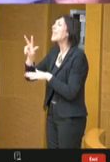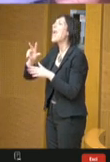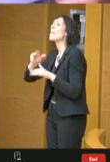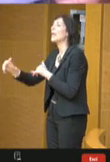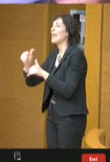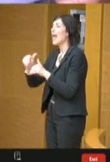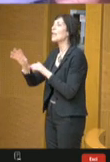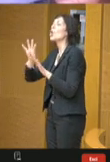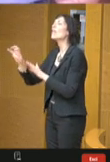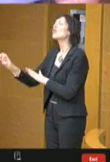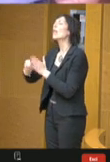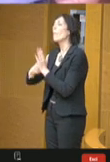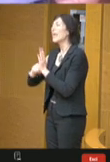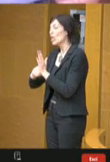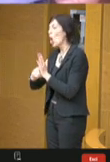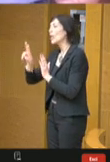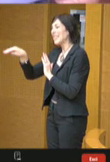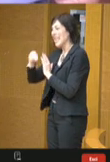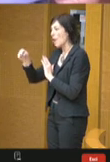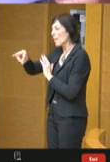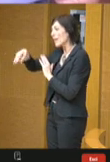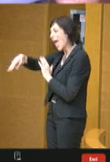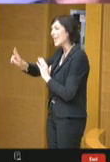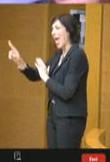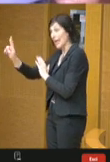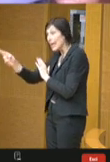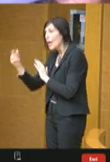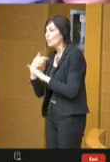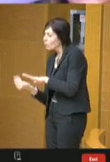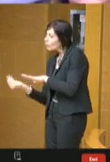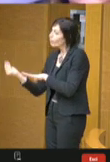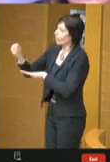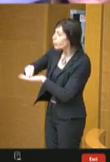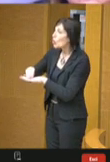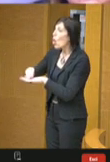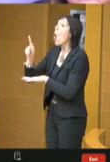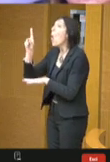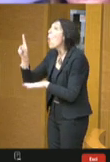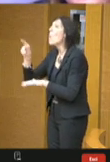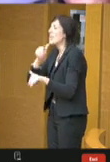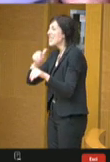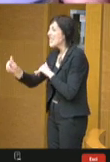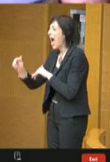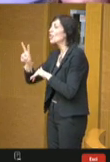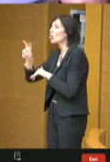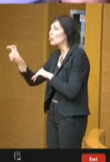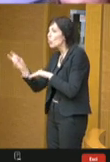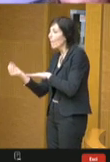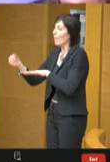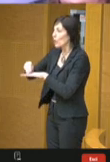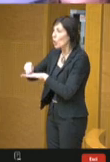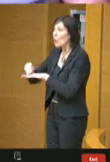euro del PNRR per l'edilizia scolastica, ne abbiamo aggiunti 1 miliardo e 2, circa un quarto